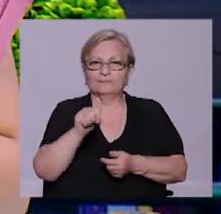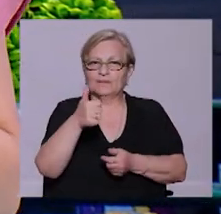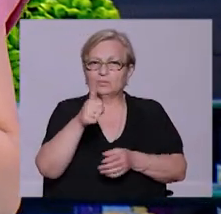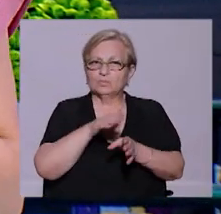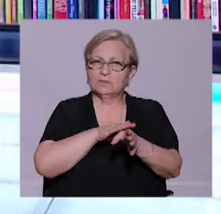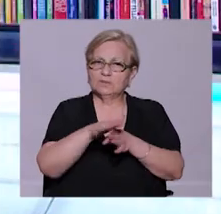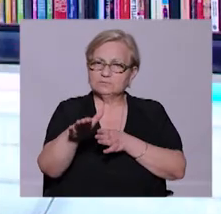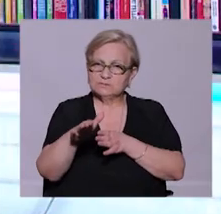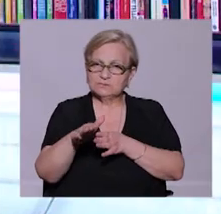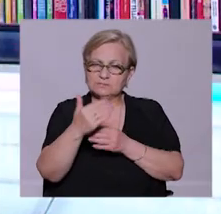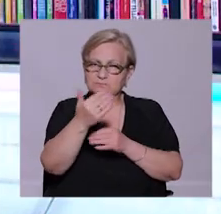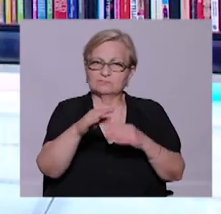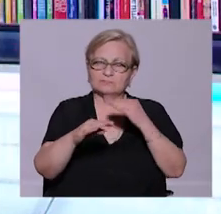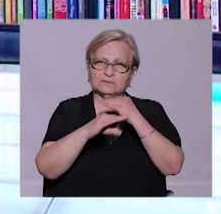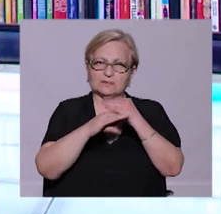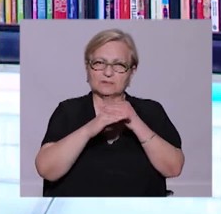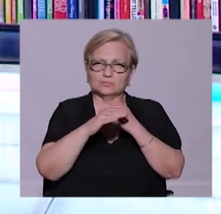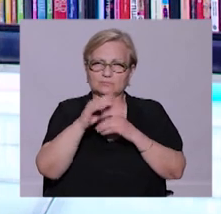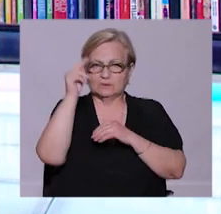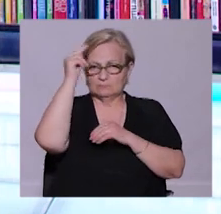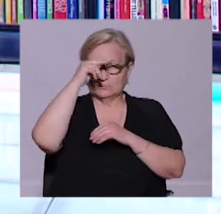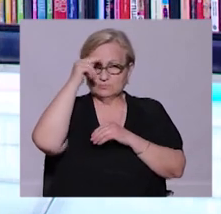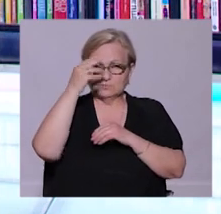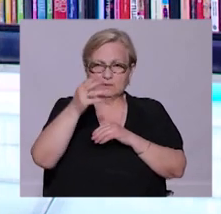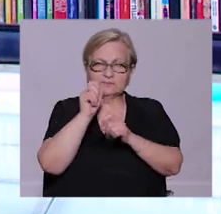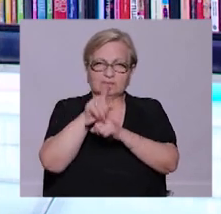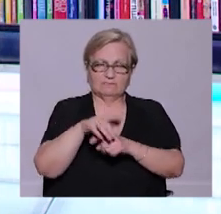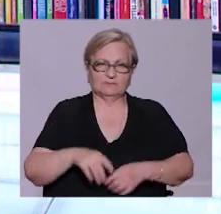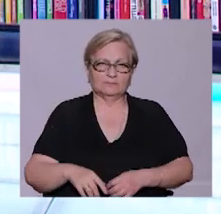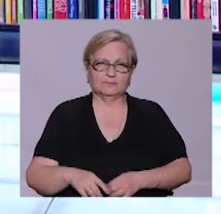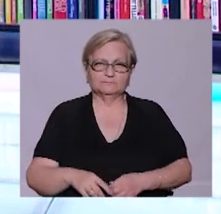შეასრულა თქვენმა თანატოლმა მოცემული დავალება.